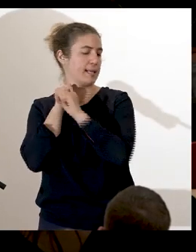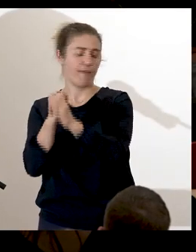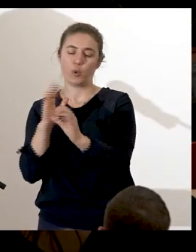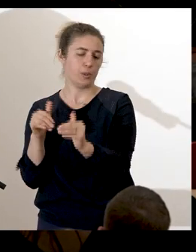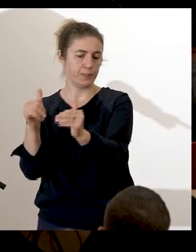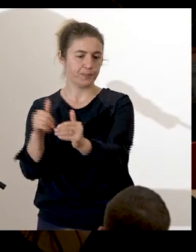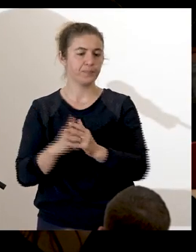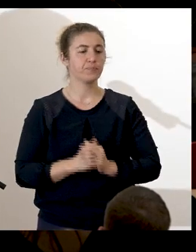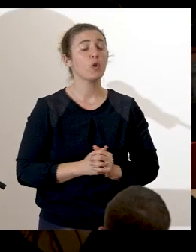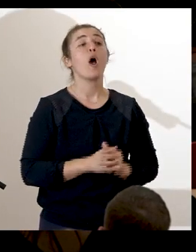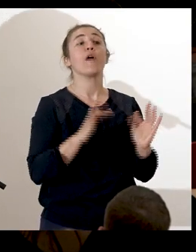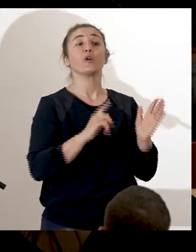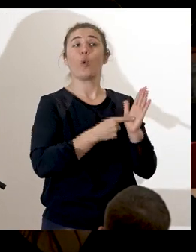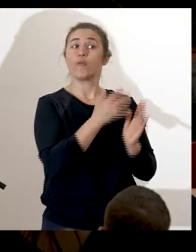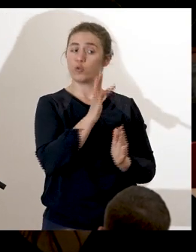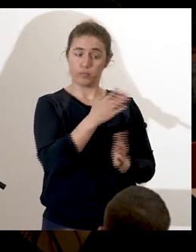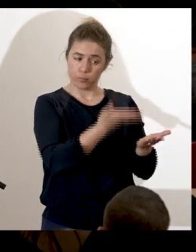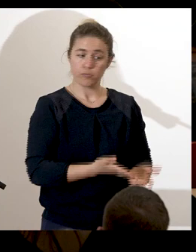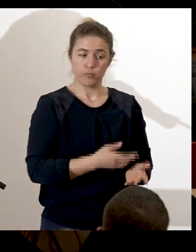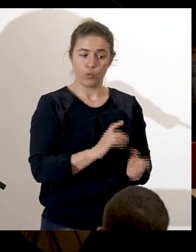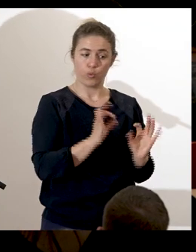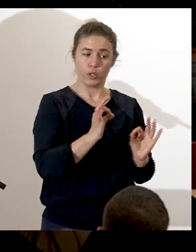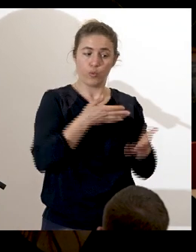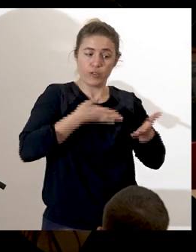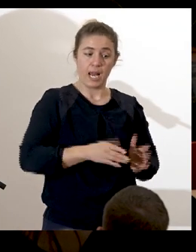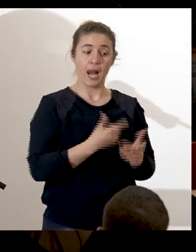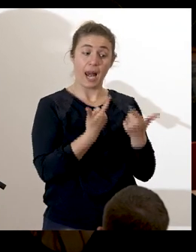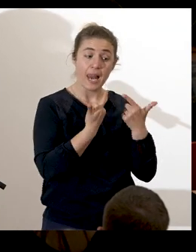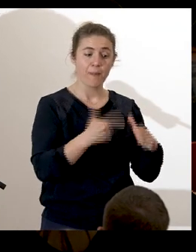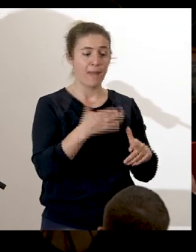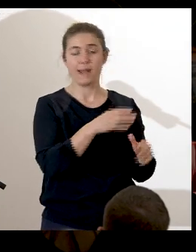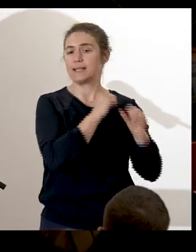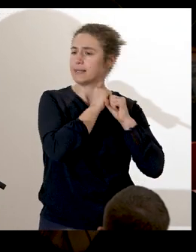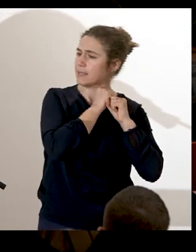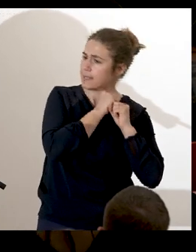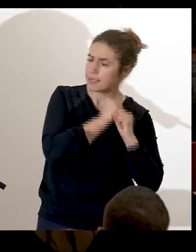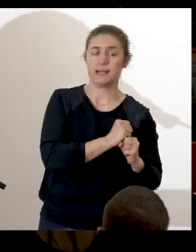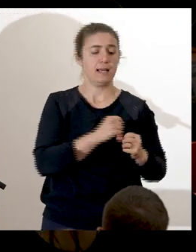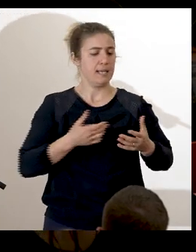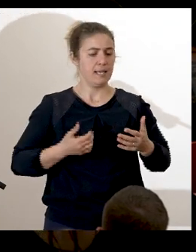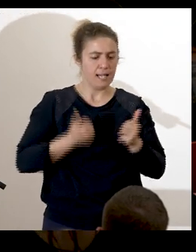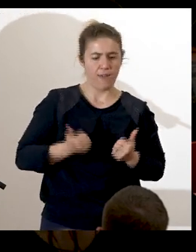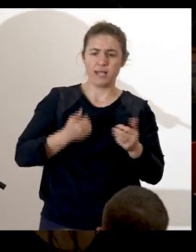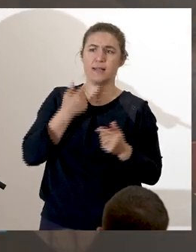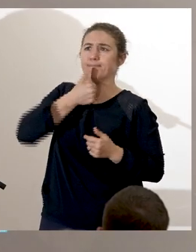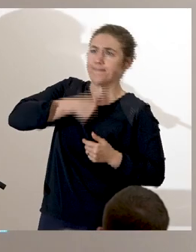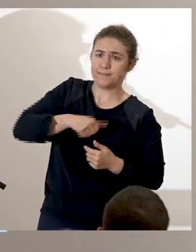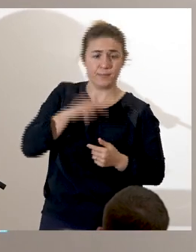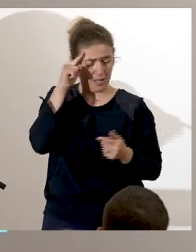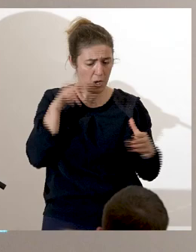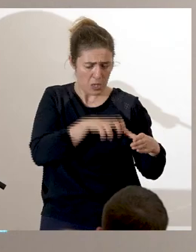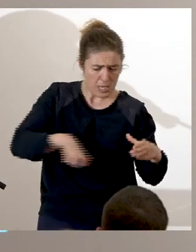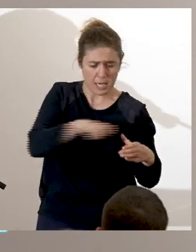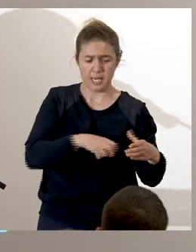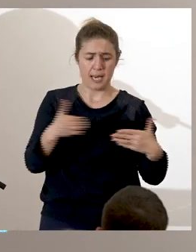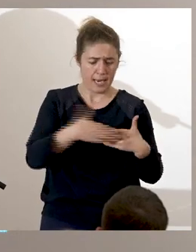octroie une liberté juridique, il est et ils sont à nouveau asservis et confrontés à un univers clos et répressif. Soumis à